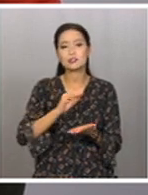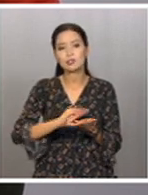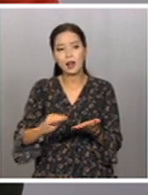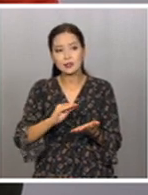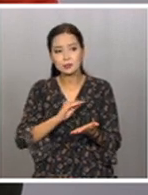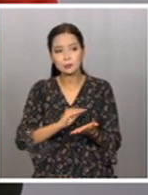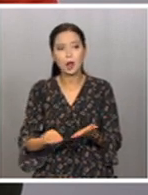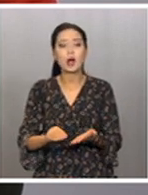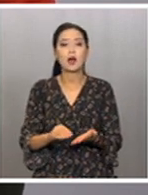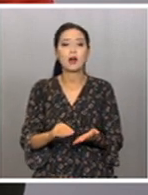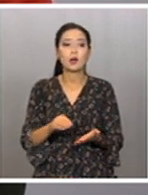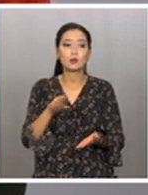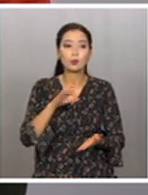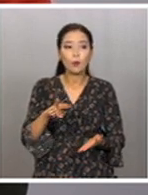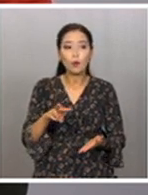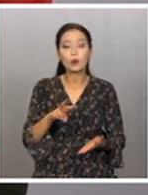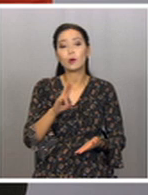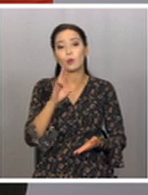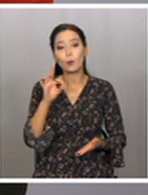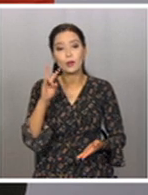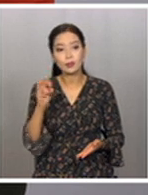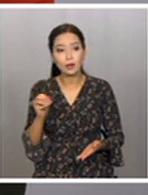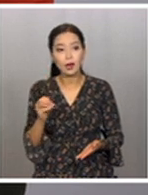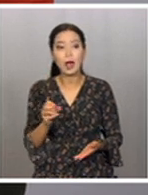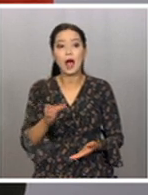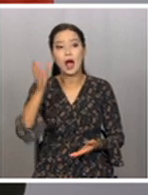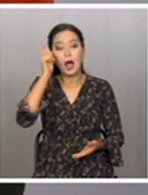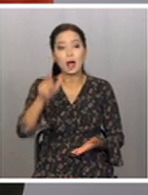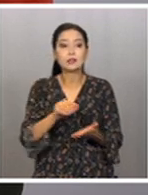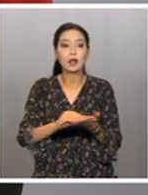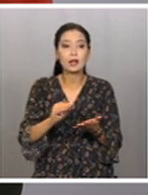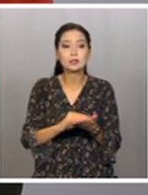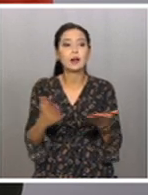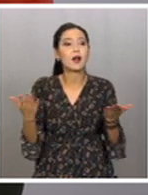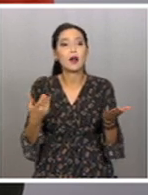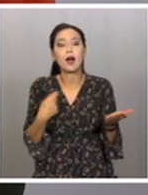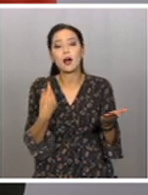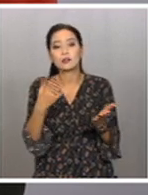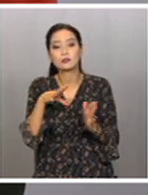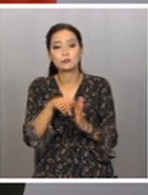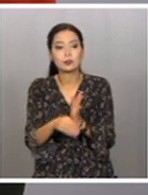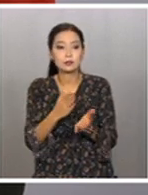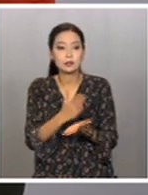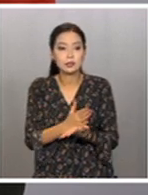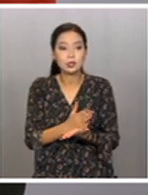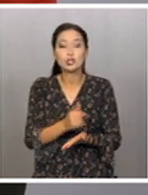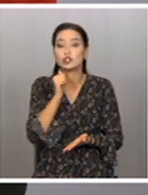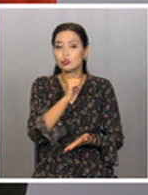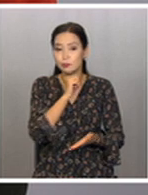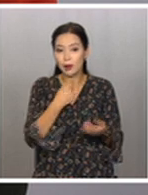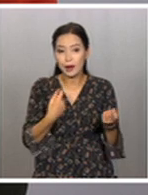көне. Екінші сұрақ. Ақындар айтысы қай айтыс түріне жатады? Жұмбақ